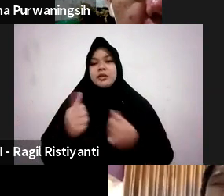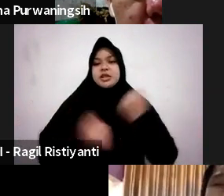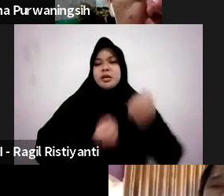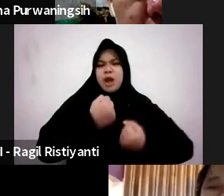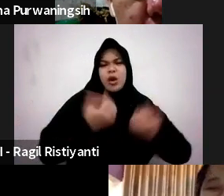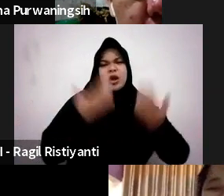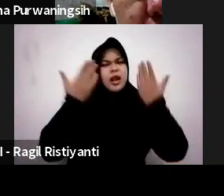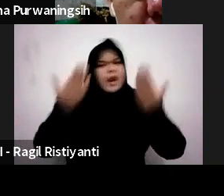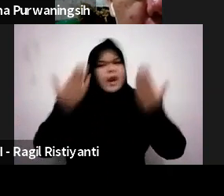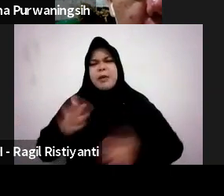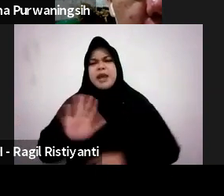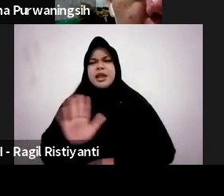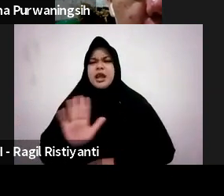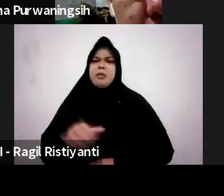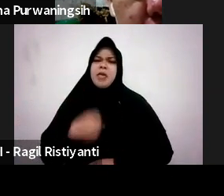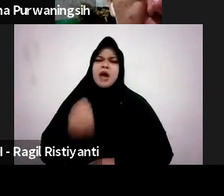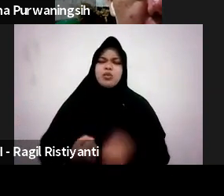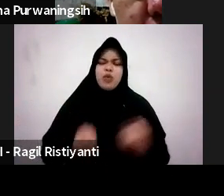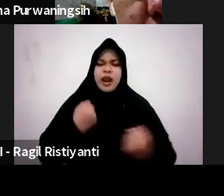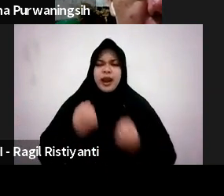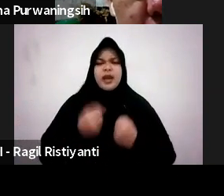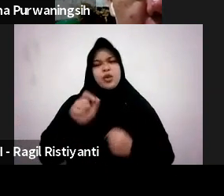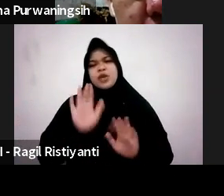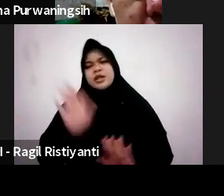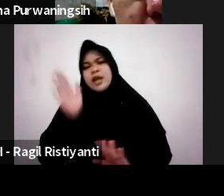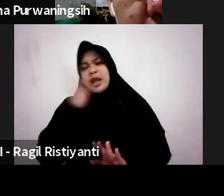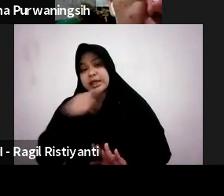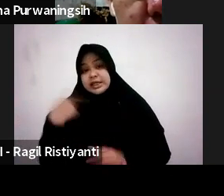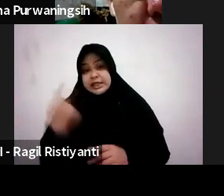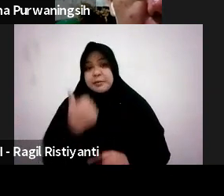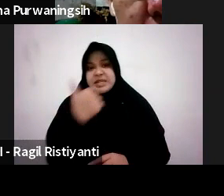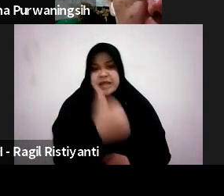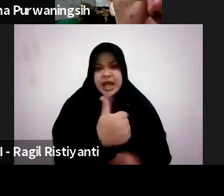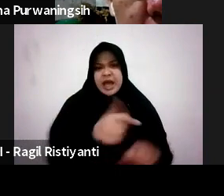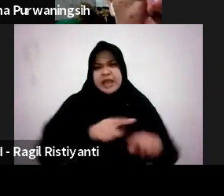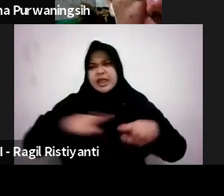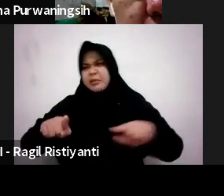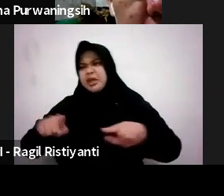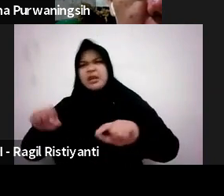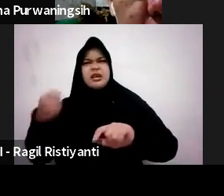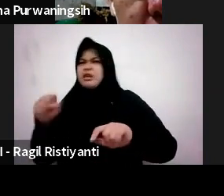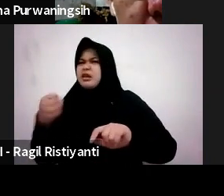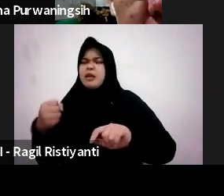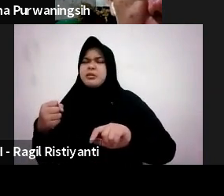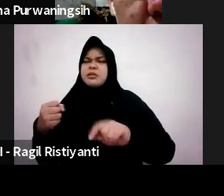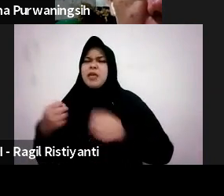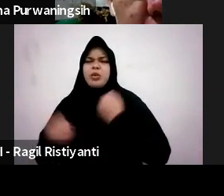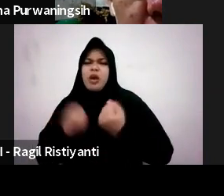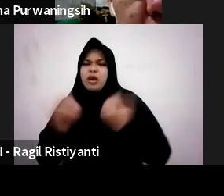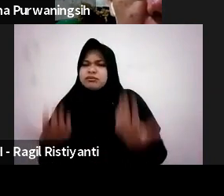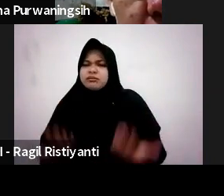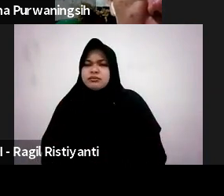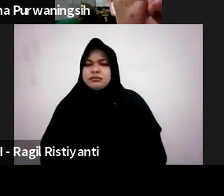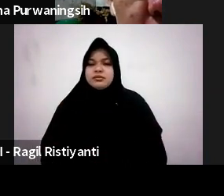tidak melakukan itu saja kesan saya kita bisa melakukan tapi kenapa tidak bisa melakukan Nah